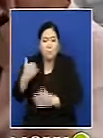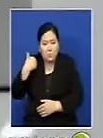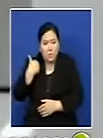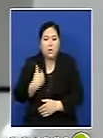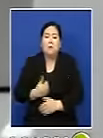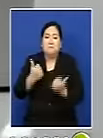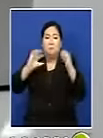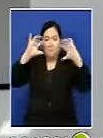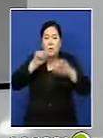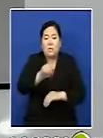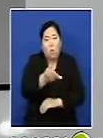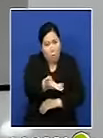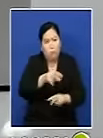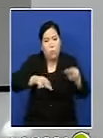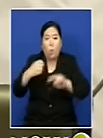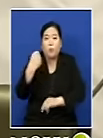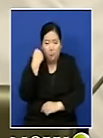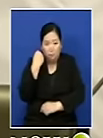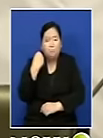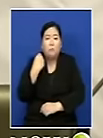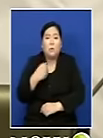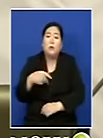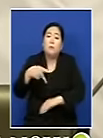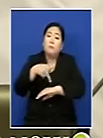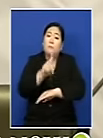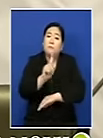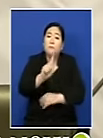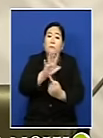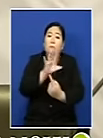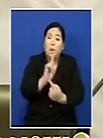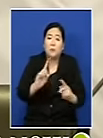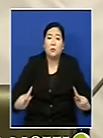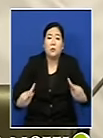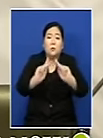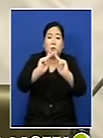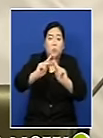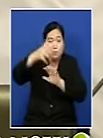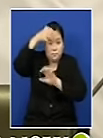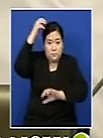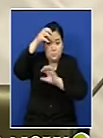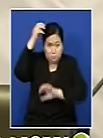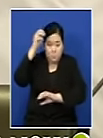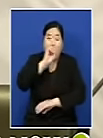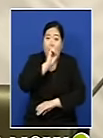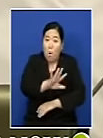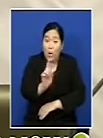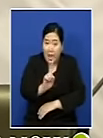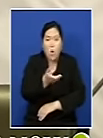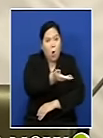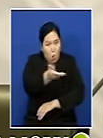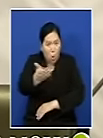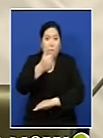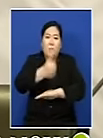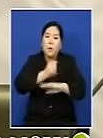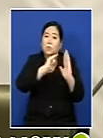ฤษดาบุญราชปลัดกระทรวงมหาดไทยนะคะมีวิทยุด่วนค่ะส่งตรงไปถึงผู้ว่าราชการจังหวัดบอกถึงแนวทางในการจัดเว